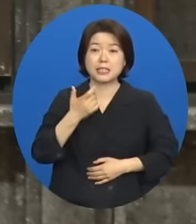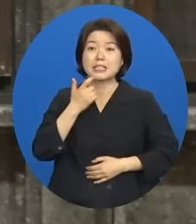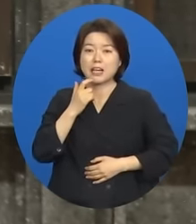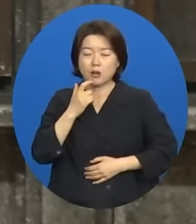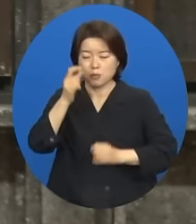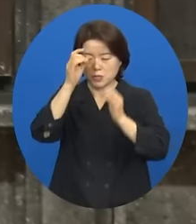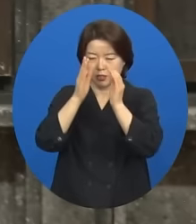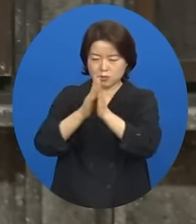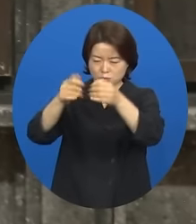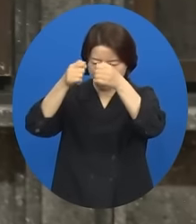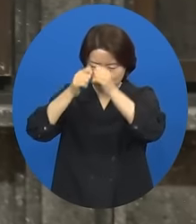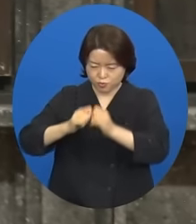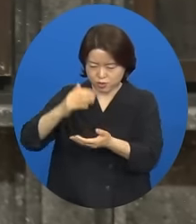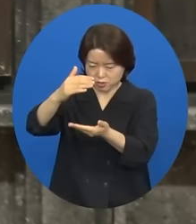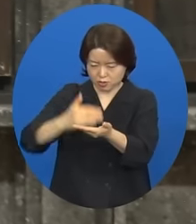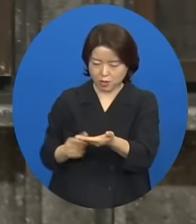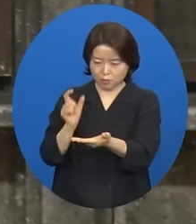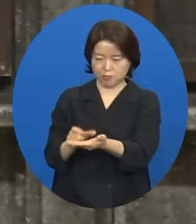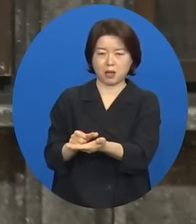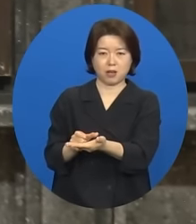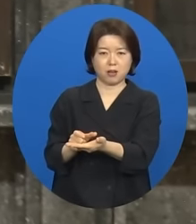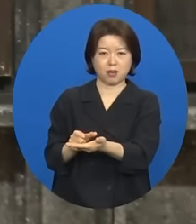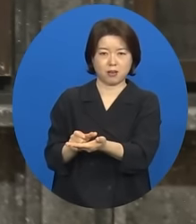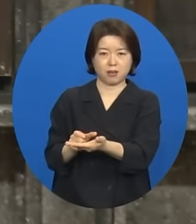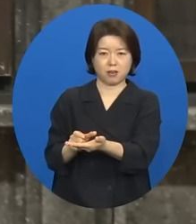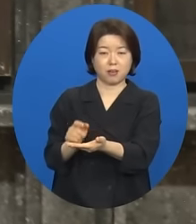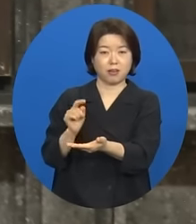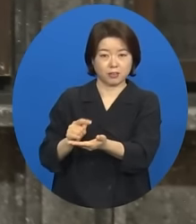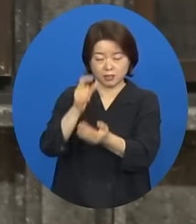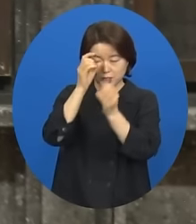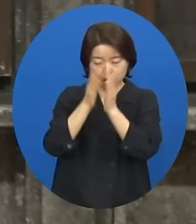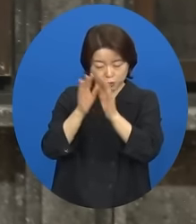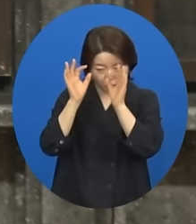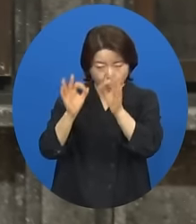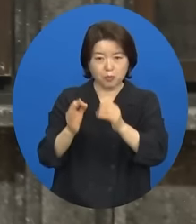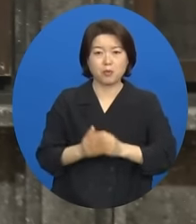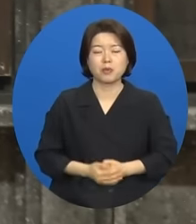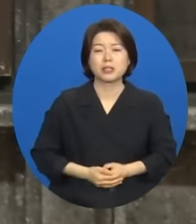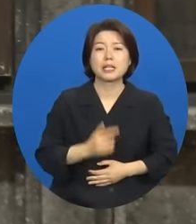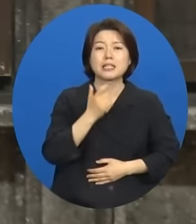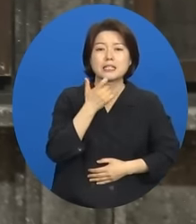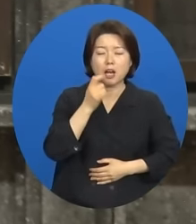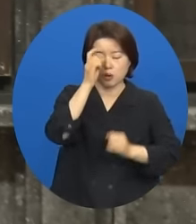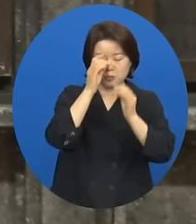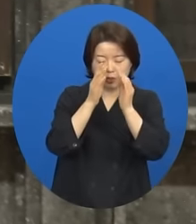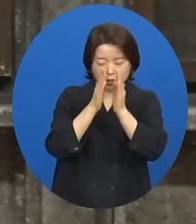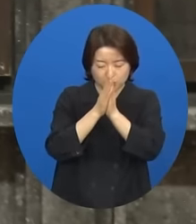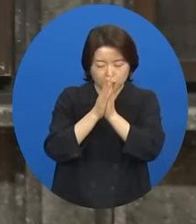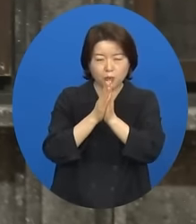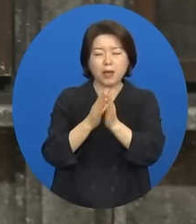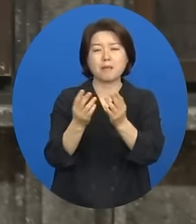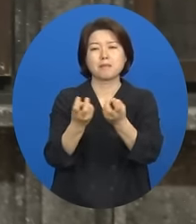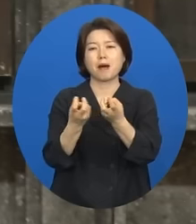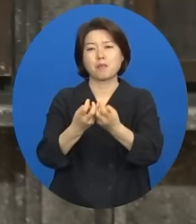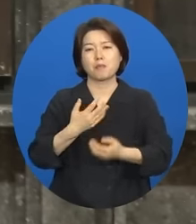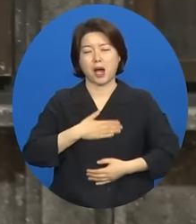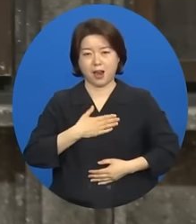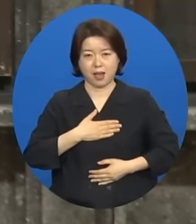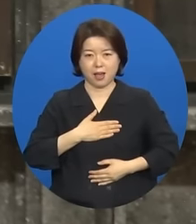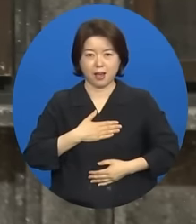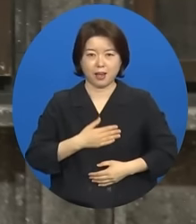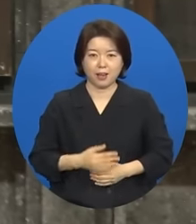나옵니다. 근데 이 기도를 읽어보면요 야곱은 기도의 원리를 아는 사람입니다. 기도의 원리를 알고